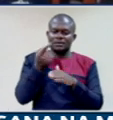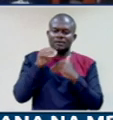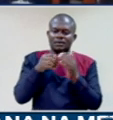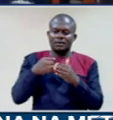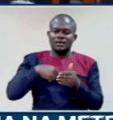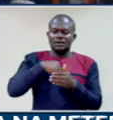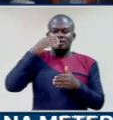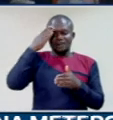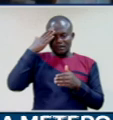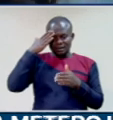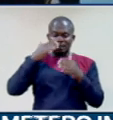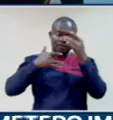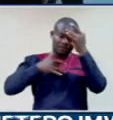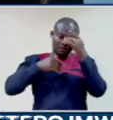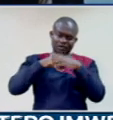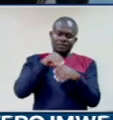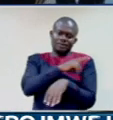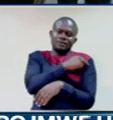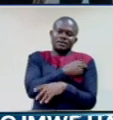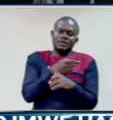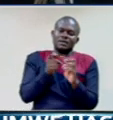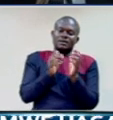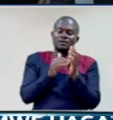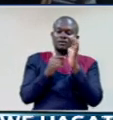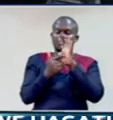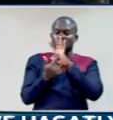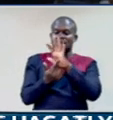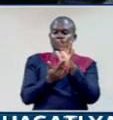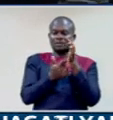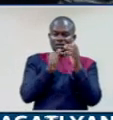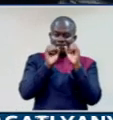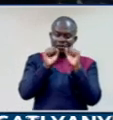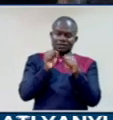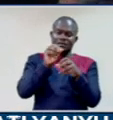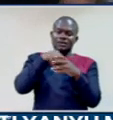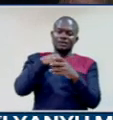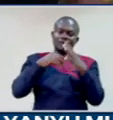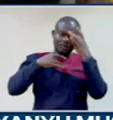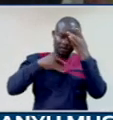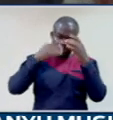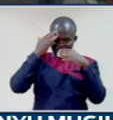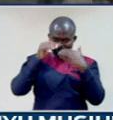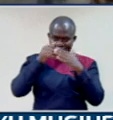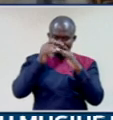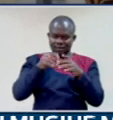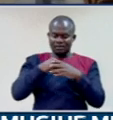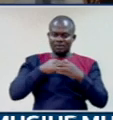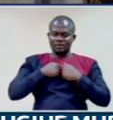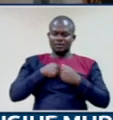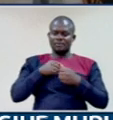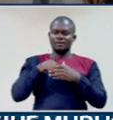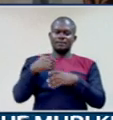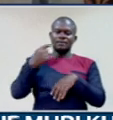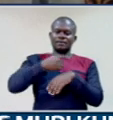ntawe turamenya warwaye uri mu bitaro, ariko ikigaragara ni uko hashobora kuba harimo abanduye, kuko abaza mu Rwanda muri